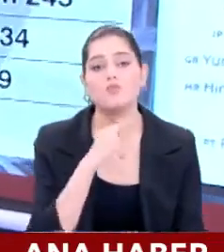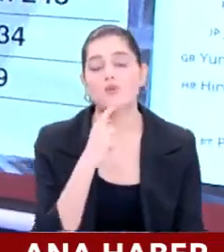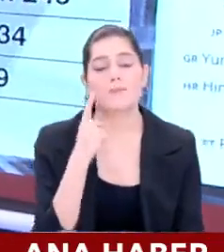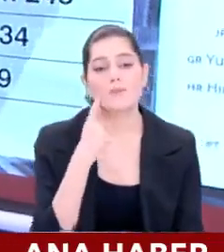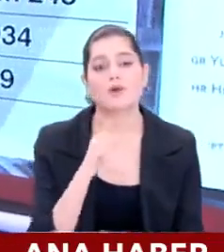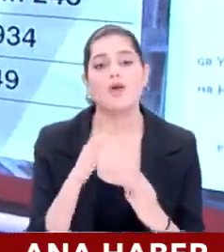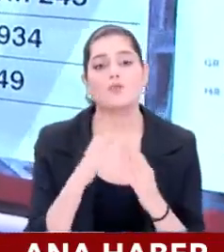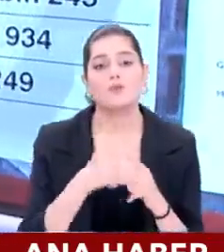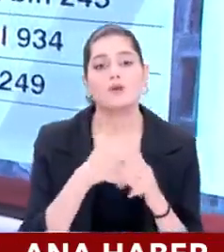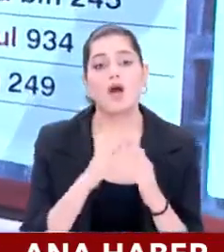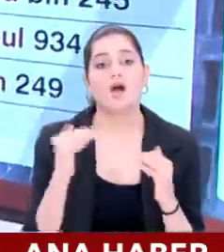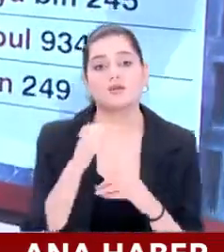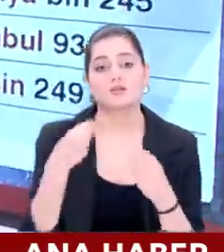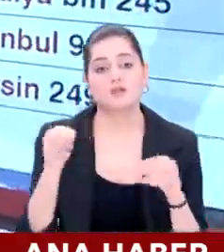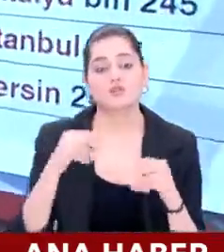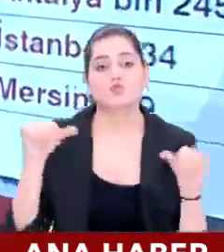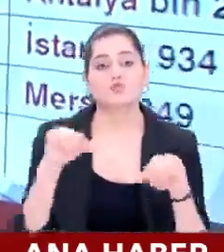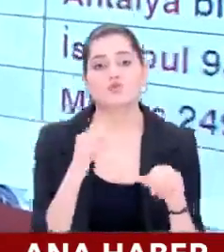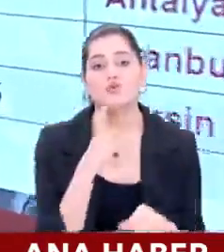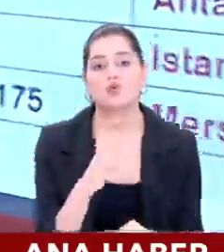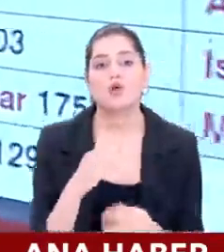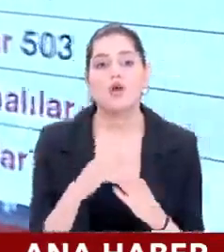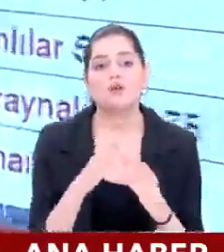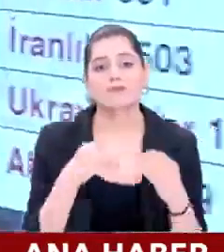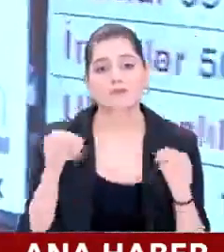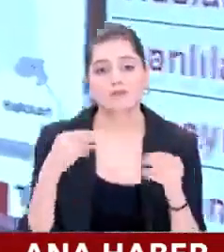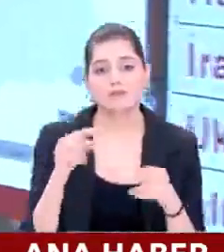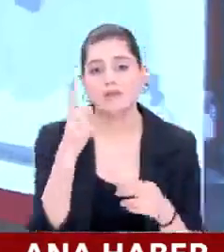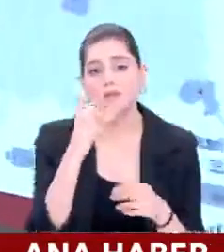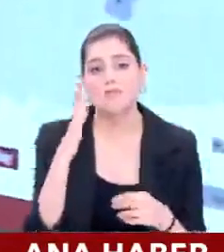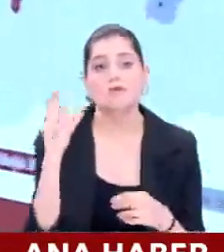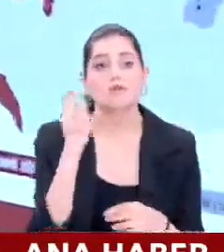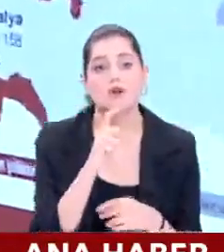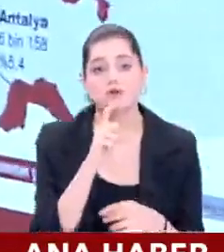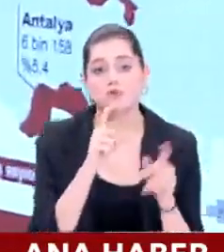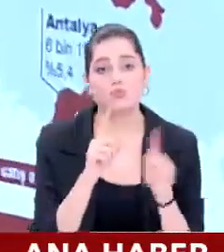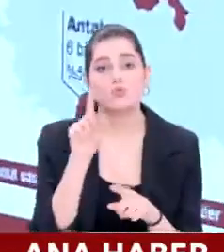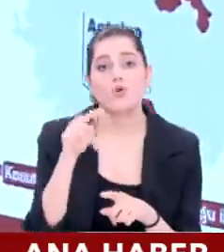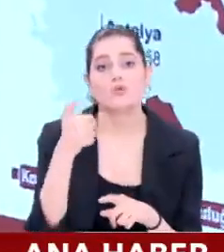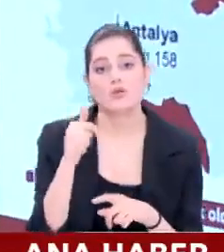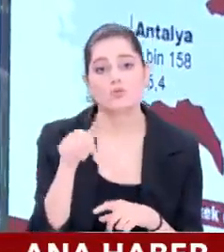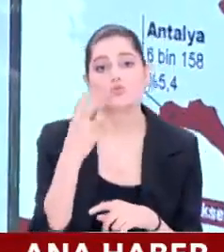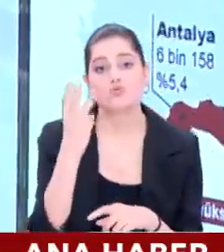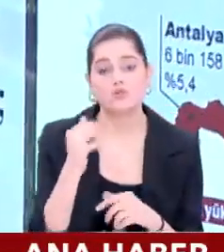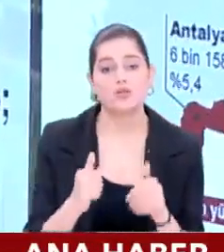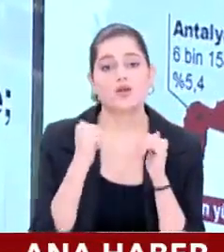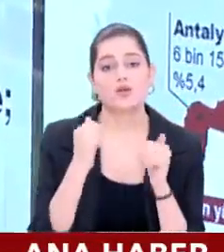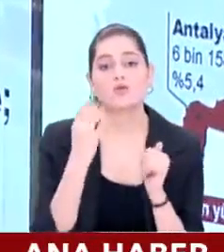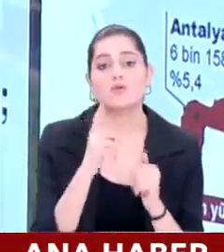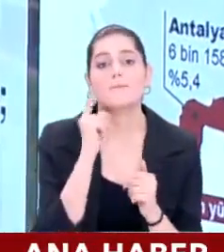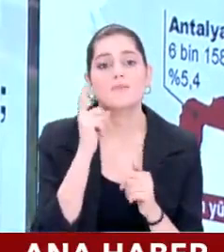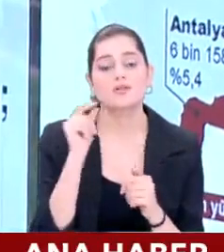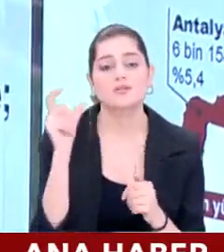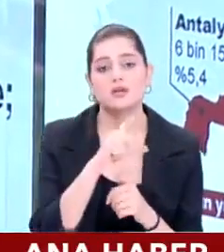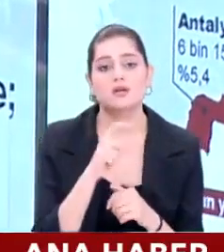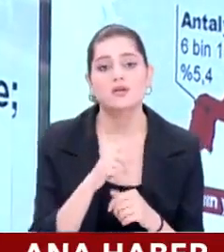ev fiyatı artıyor satış düşüyor konut satışları ilk beş ayda %16.3 geriledi Mayısta geçen